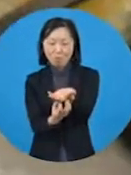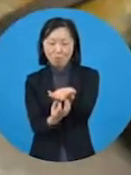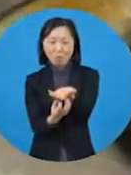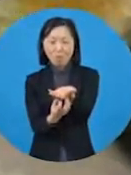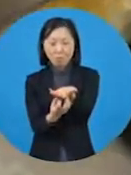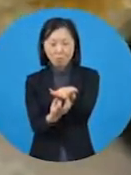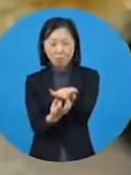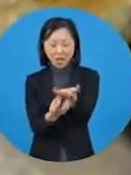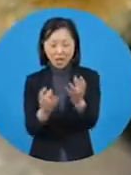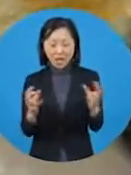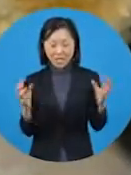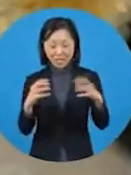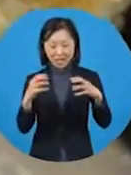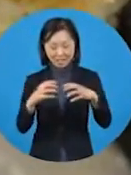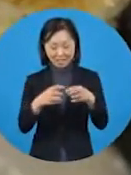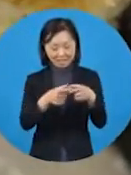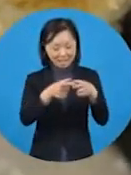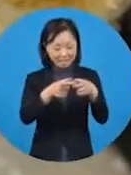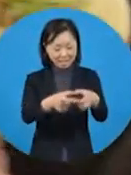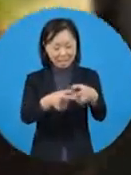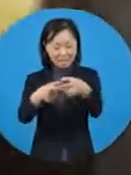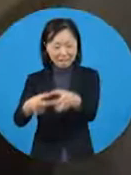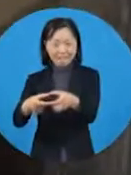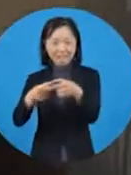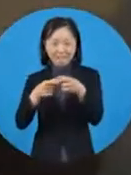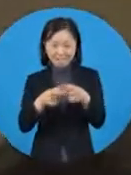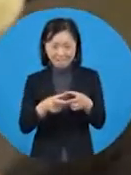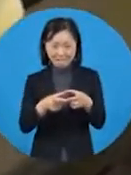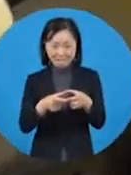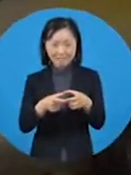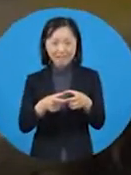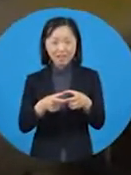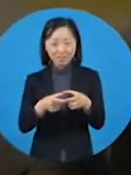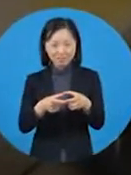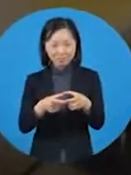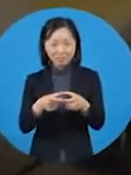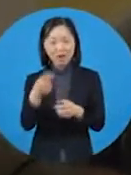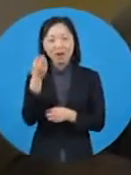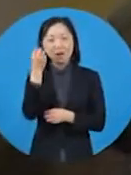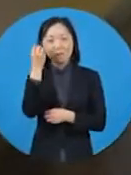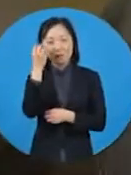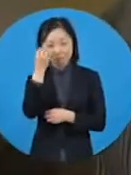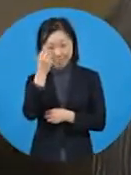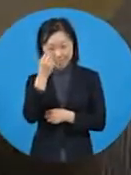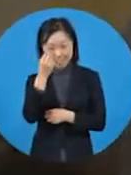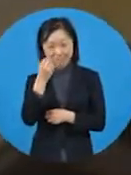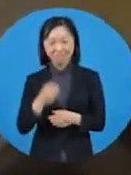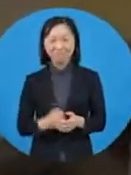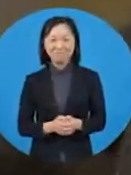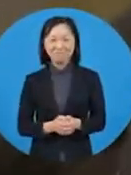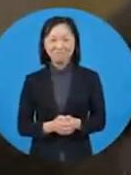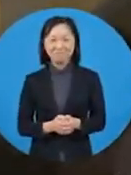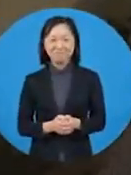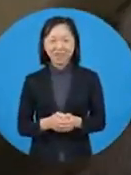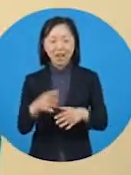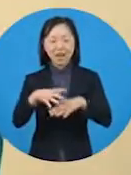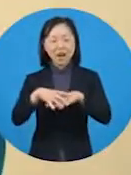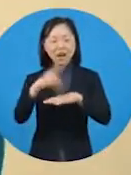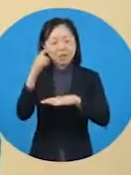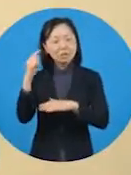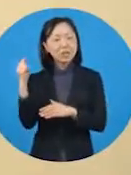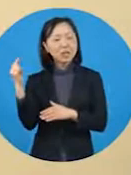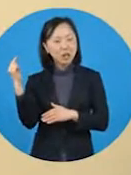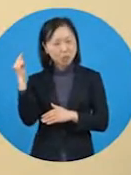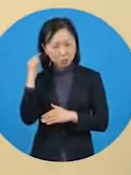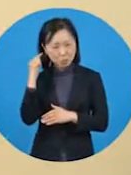ような形で焼きまして、それをサラダの上に乗せてあります。 うん、珍しいですね。 はい、